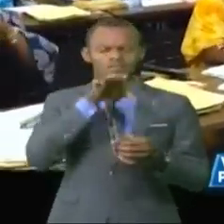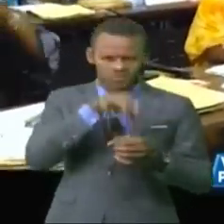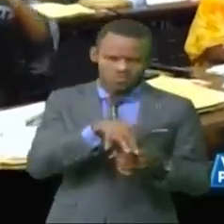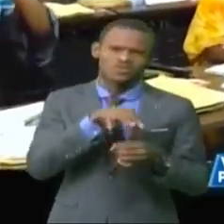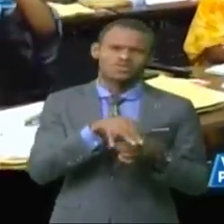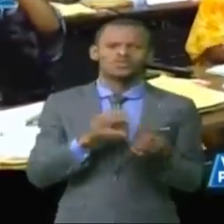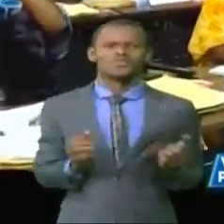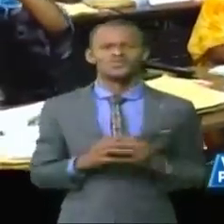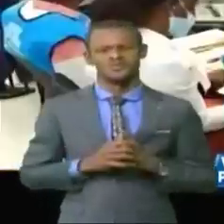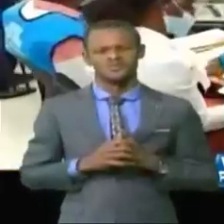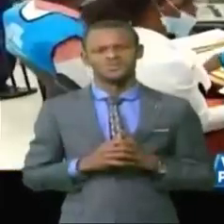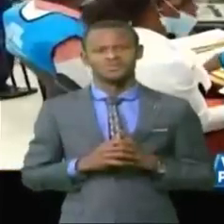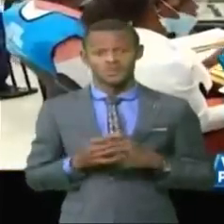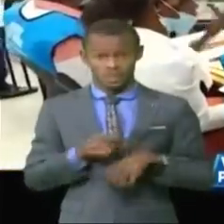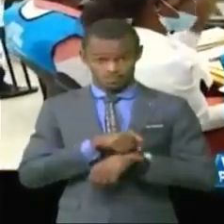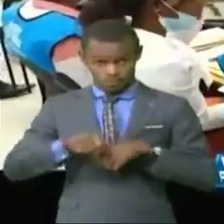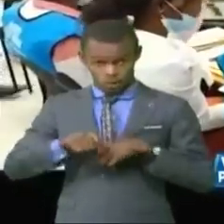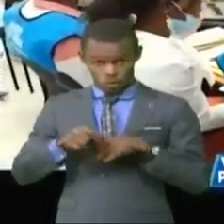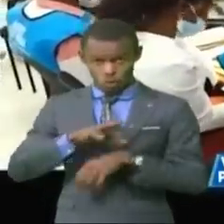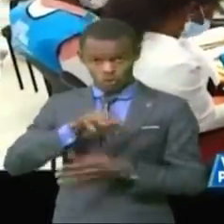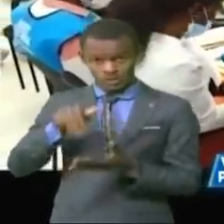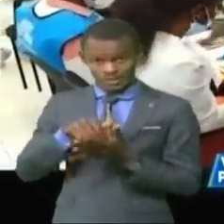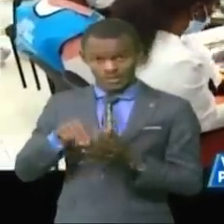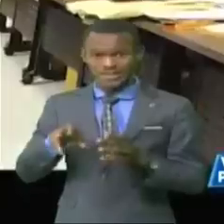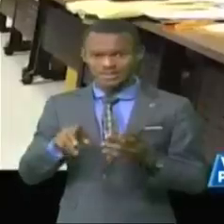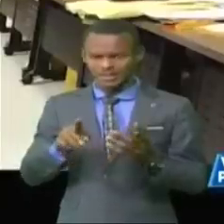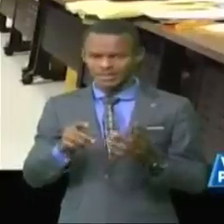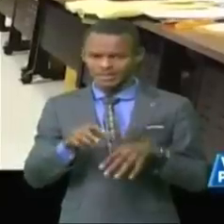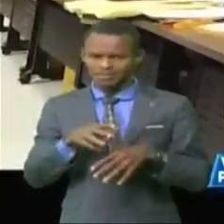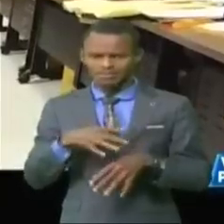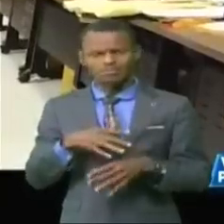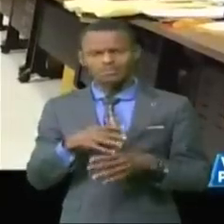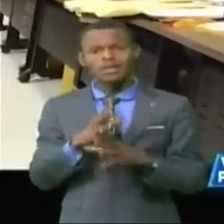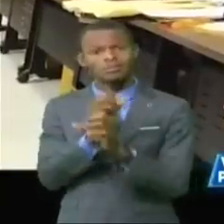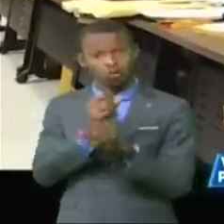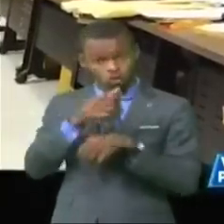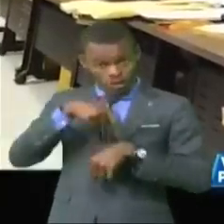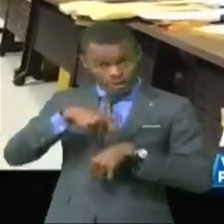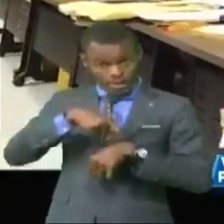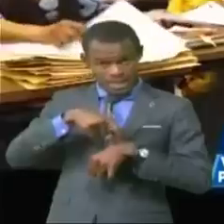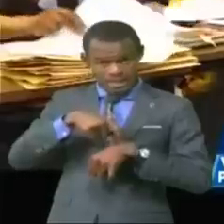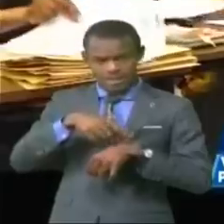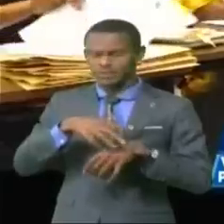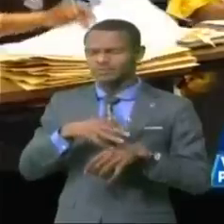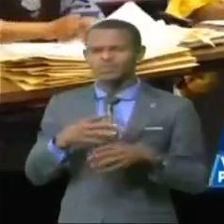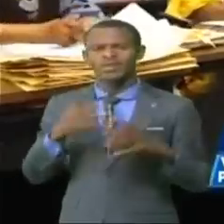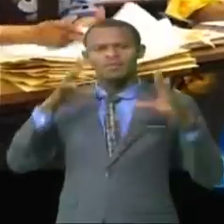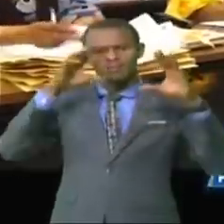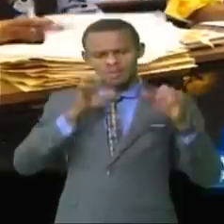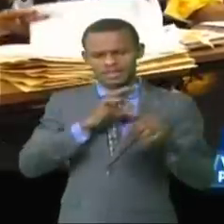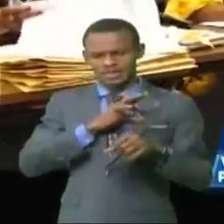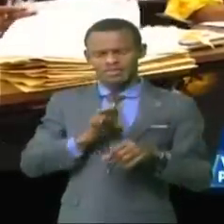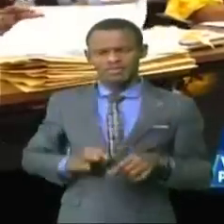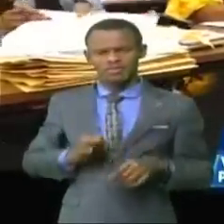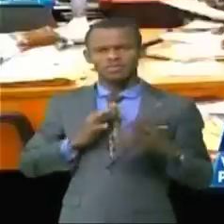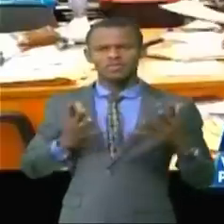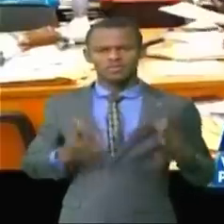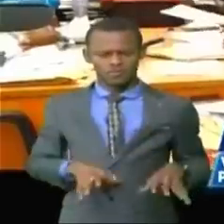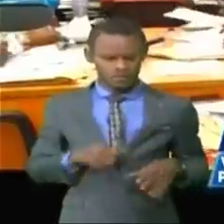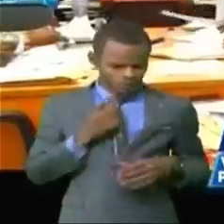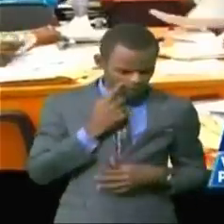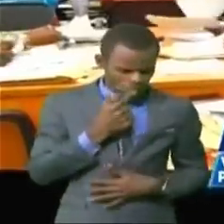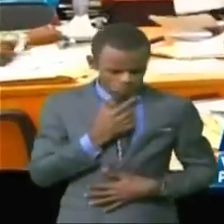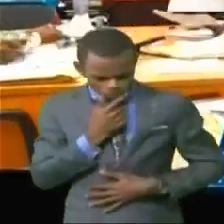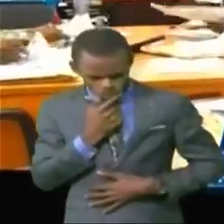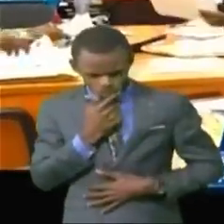Centre national de traitement, Denis Kadima Kazadi s'est arrêté au service des archives où il a pris la température de la procédure de la parcellisation